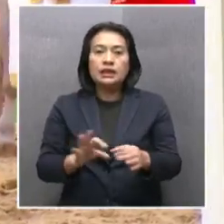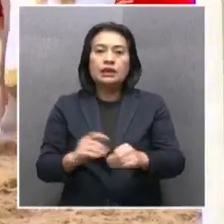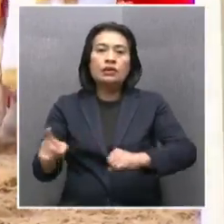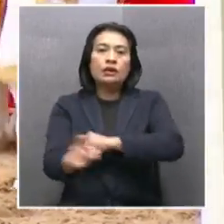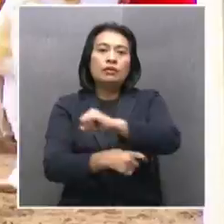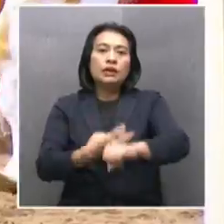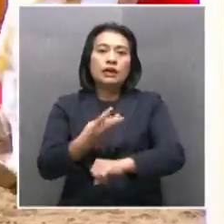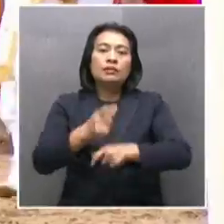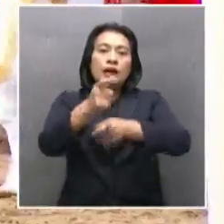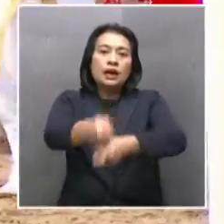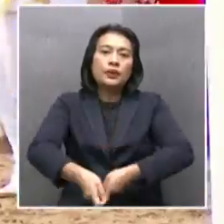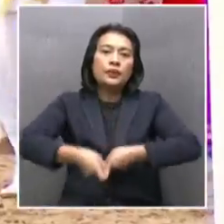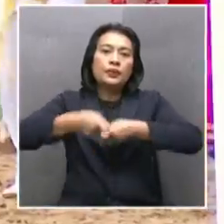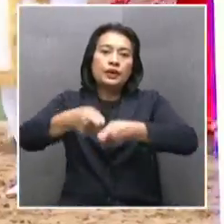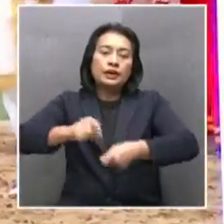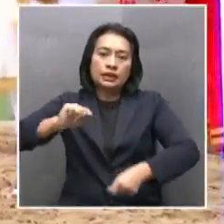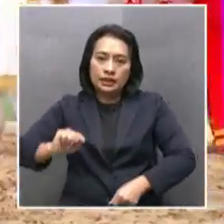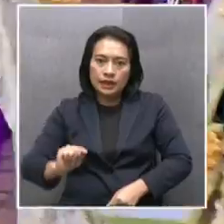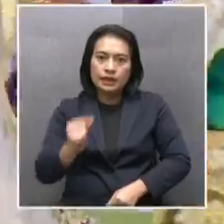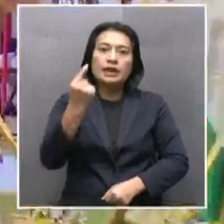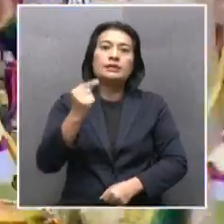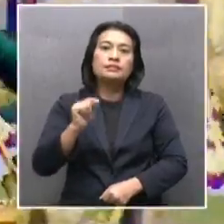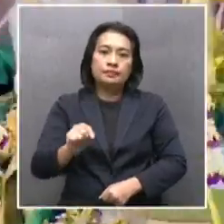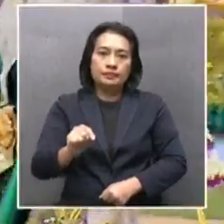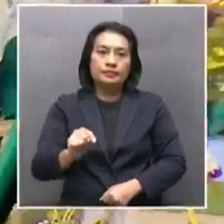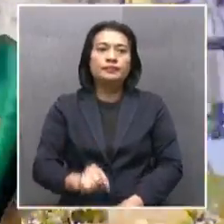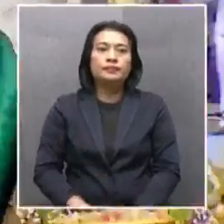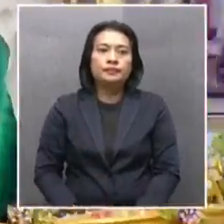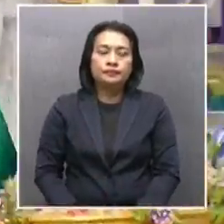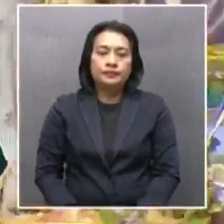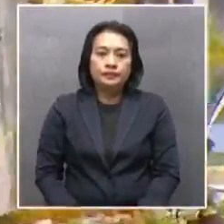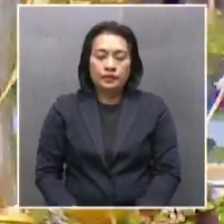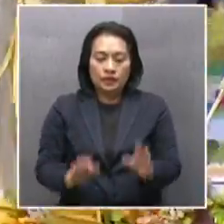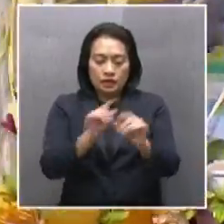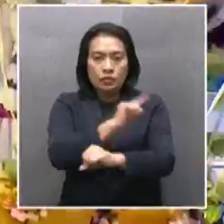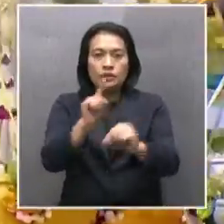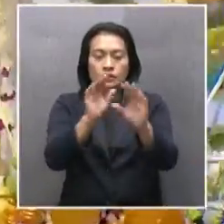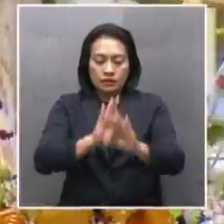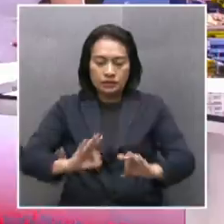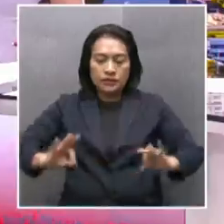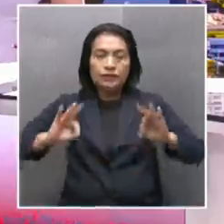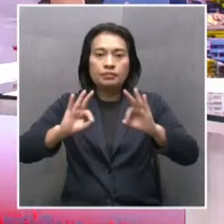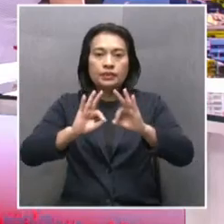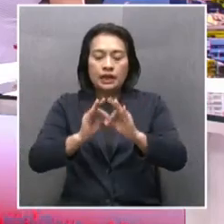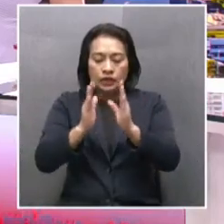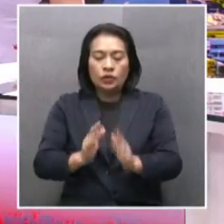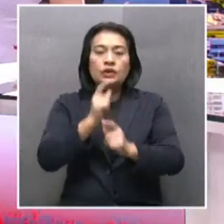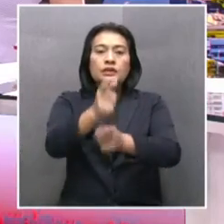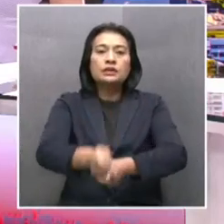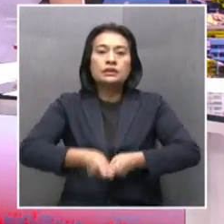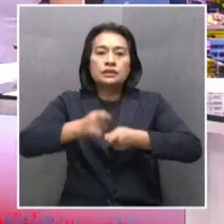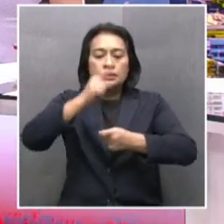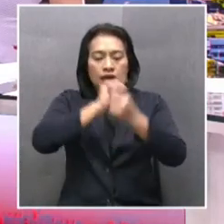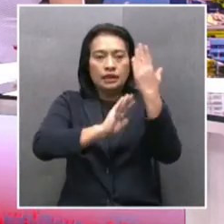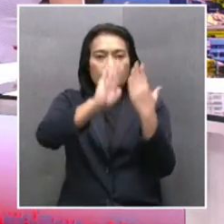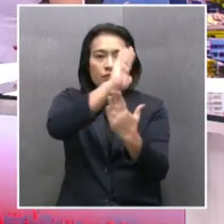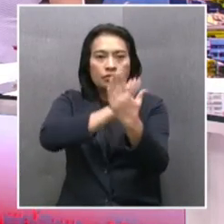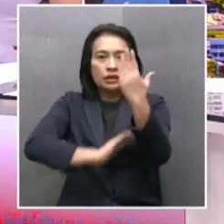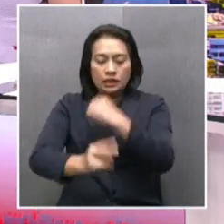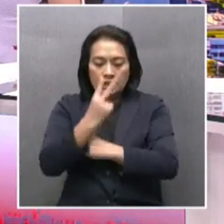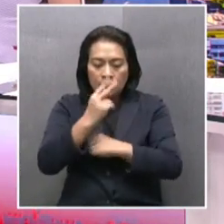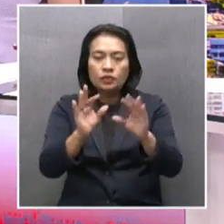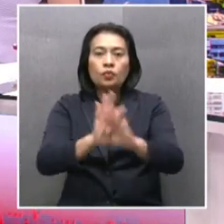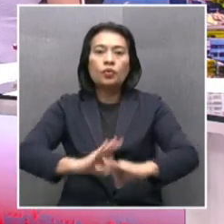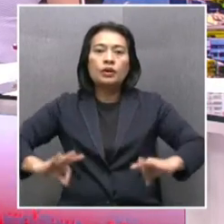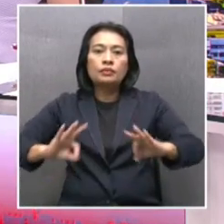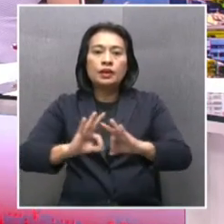ไร่และเพาะปลูกได้เริ่มต้นขึ้นแล้วค่ะ ก็เป็นพระราชพิธีสำคัญของพี่น้องเกษตรกรไทยนะครับสะท้อนให้เห็นความสำคัญของชาวนา